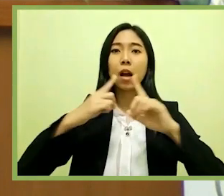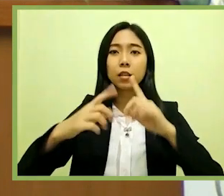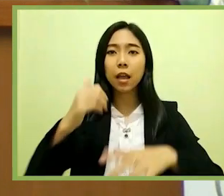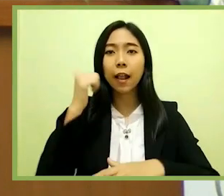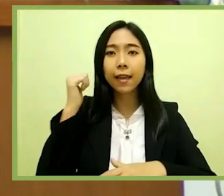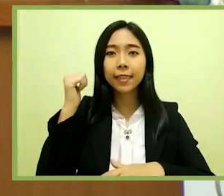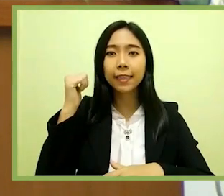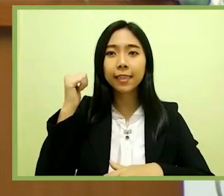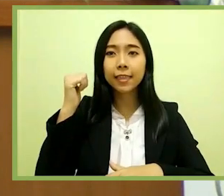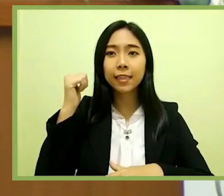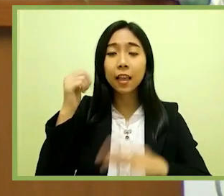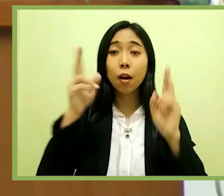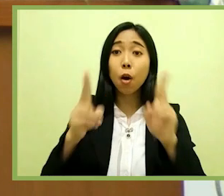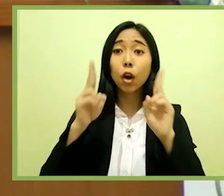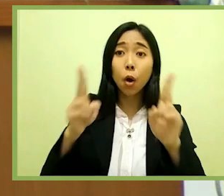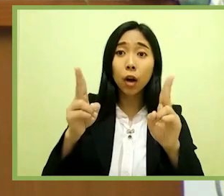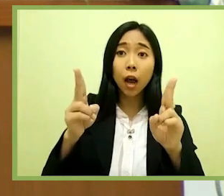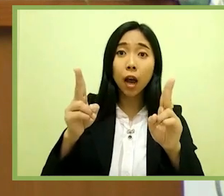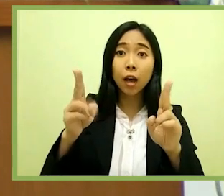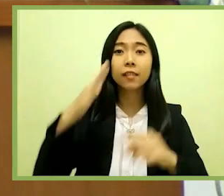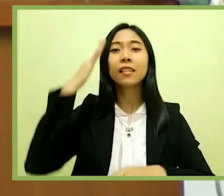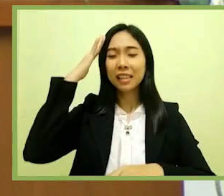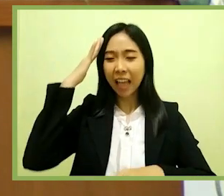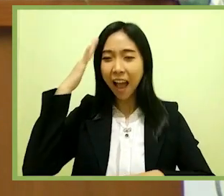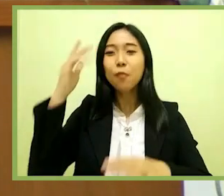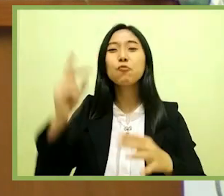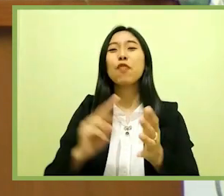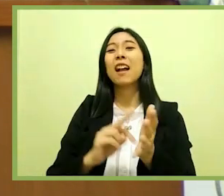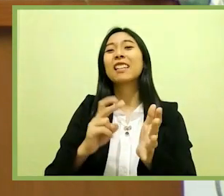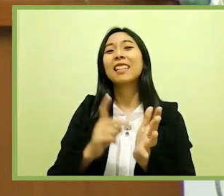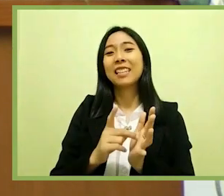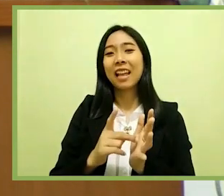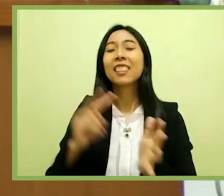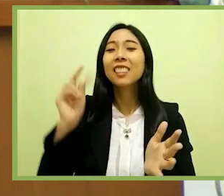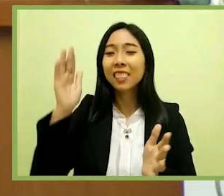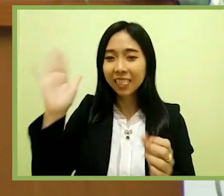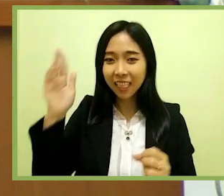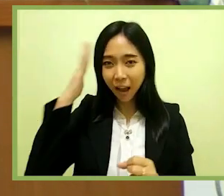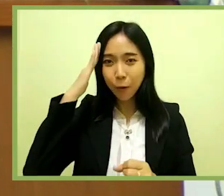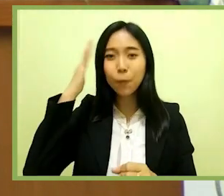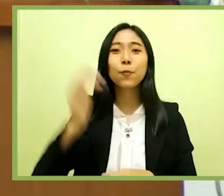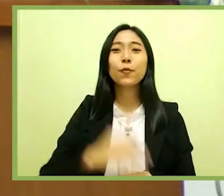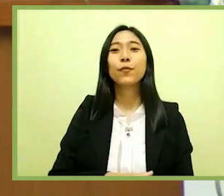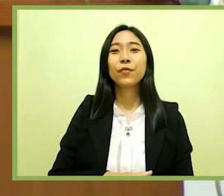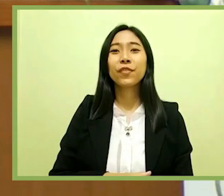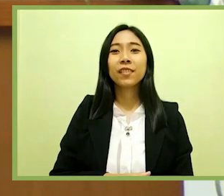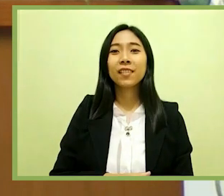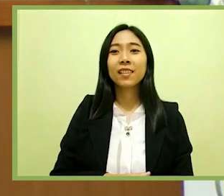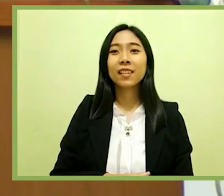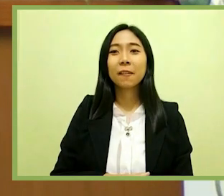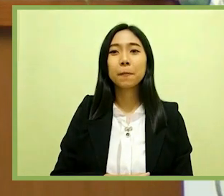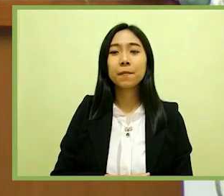dan orang-orang mengerti apa yang saya katakan. Tetapi ada juga penjelasan lain, saudara,